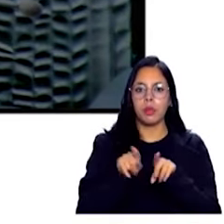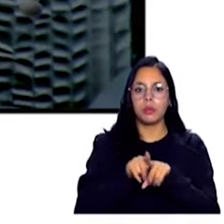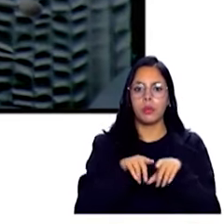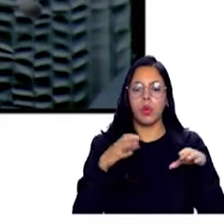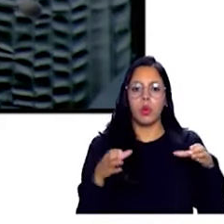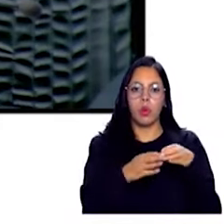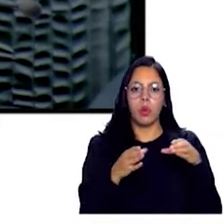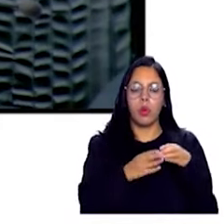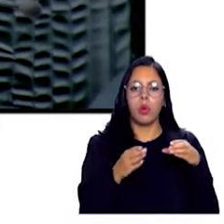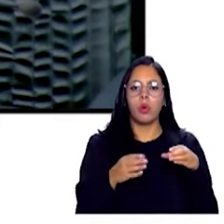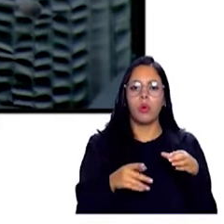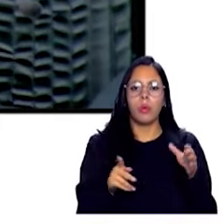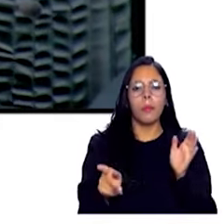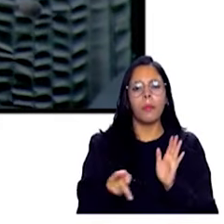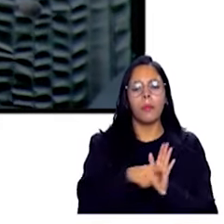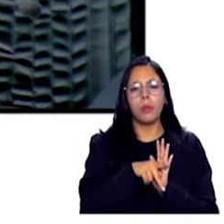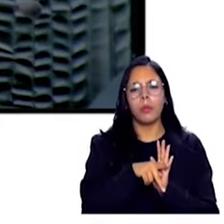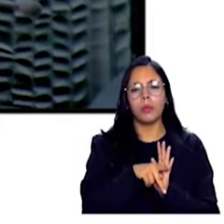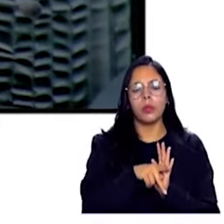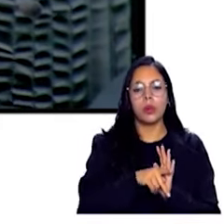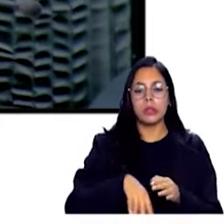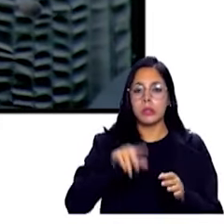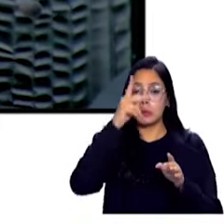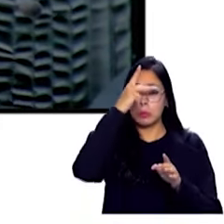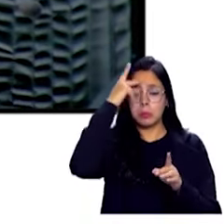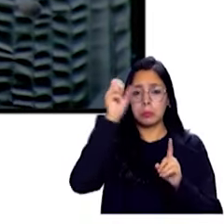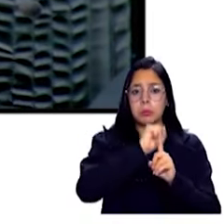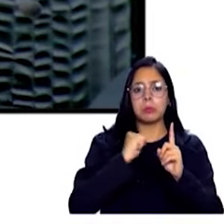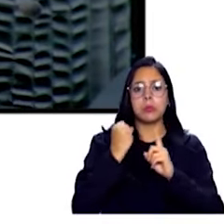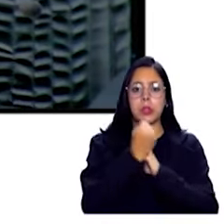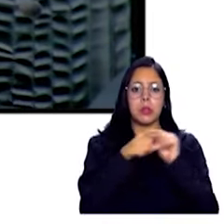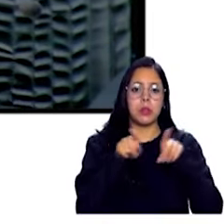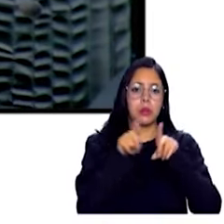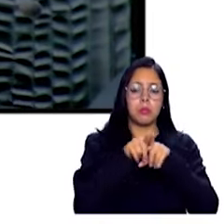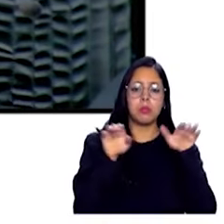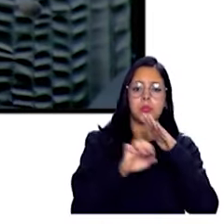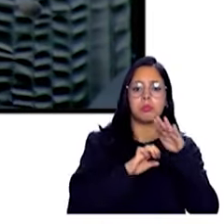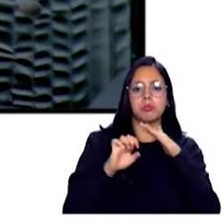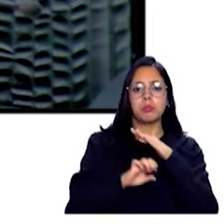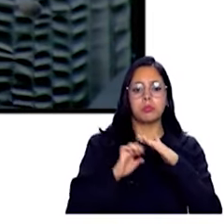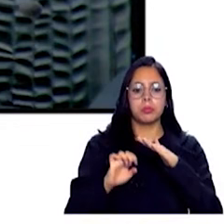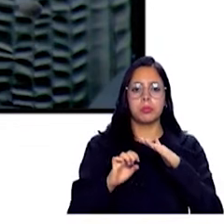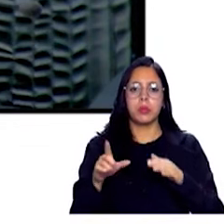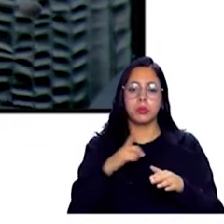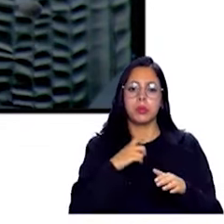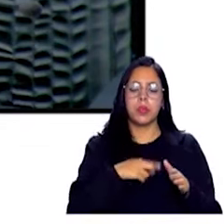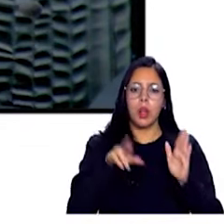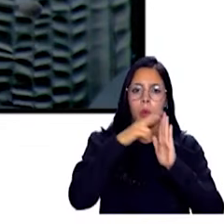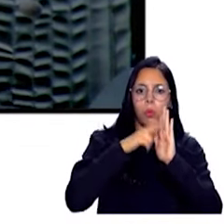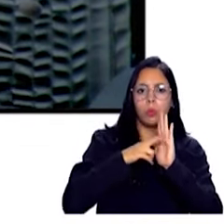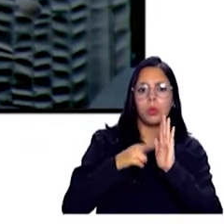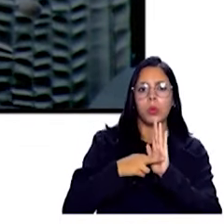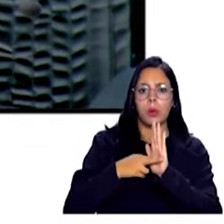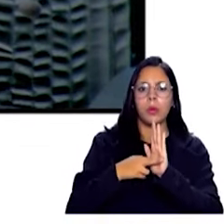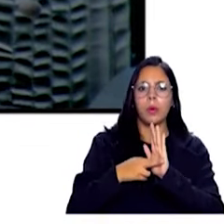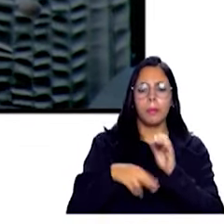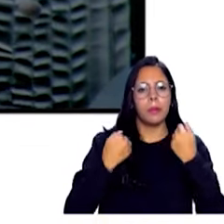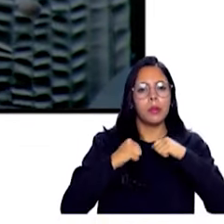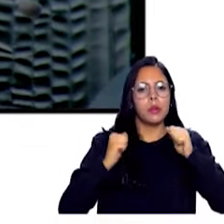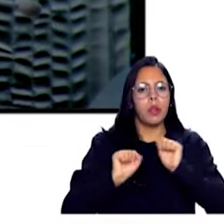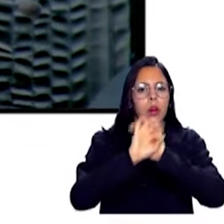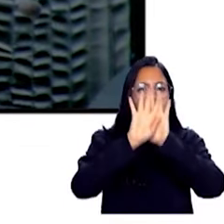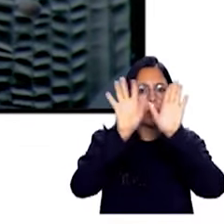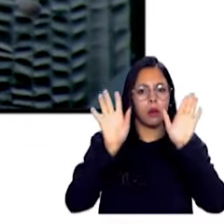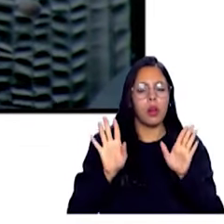citoyens toutes les entreprises Il faut que ces RG soient claires l'autorité de la cour de cassation ne s'impose pas par